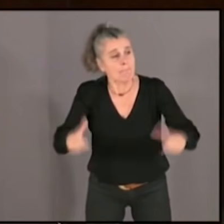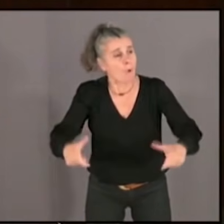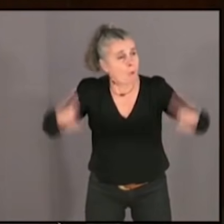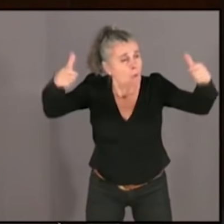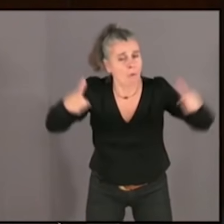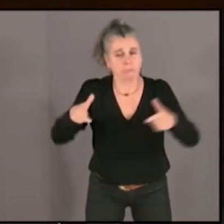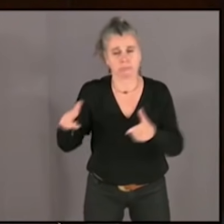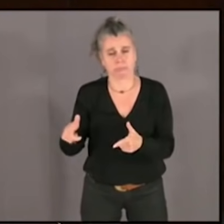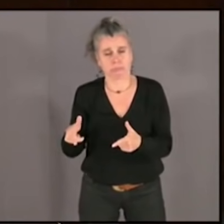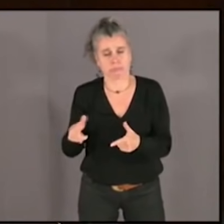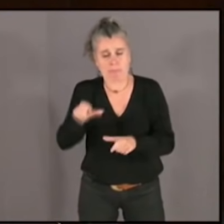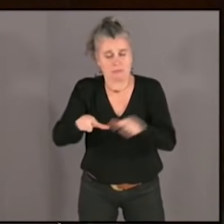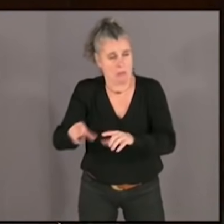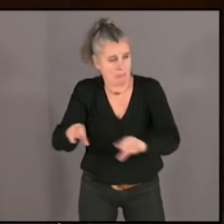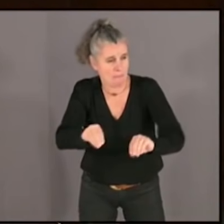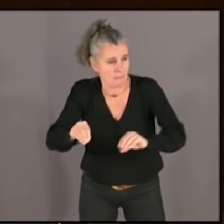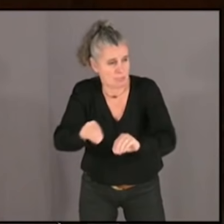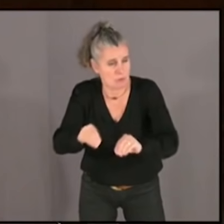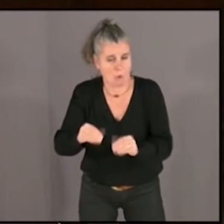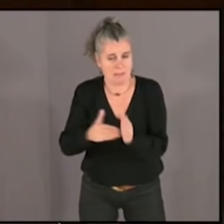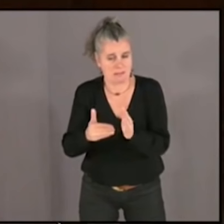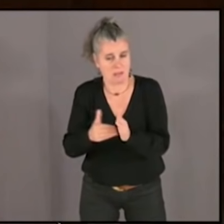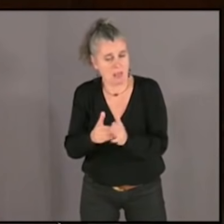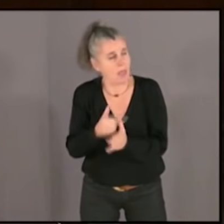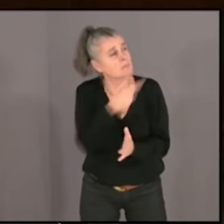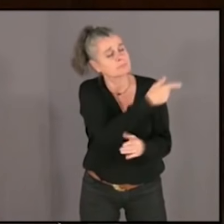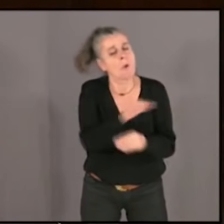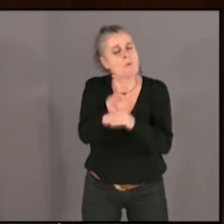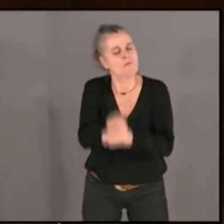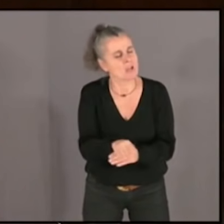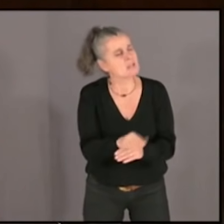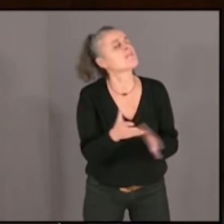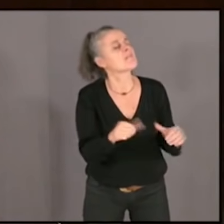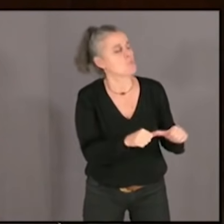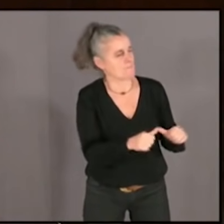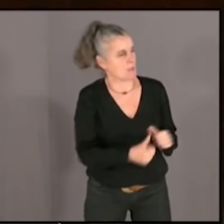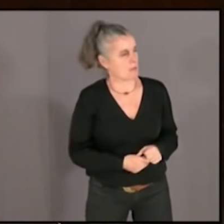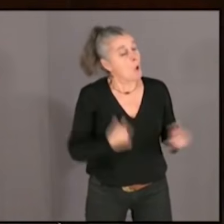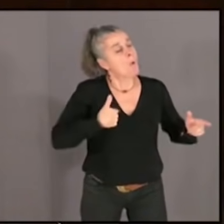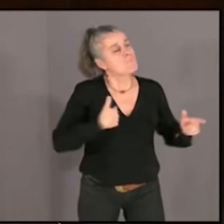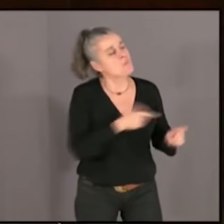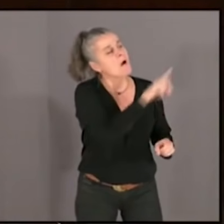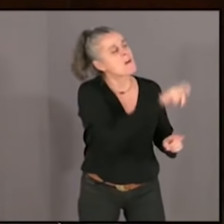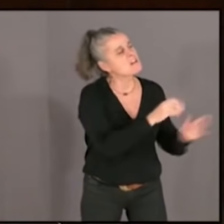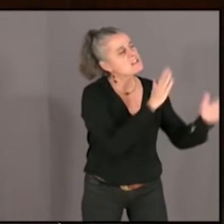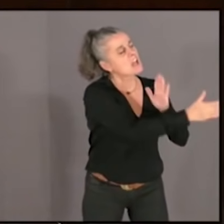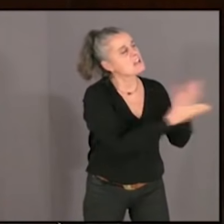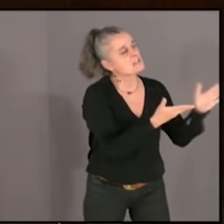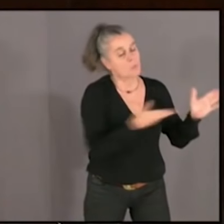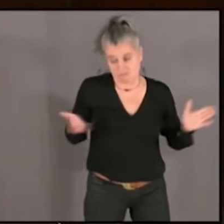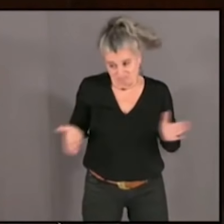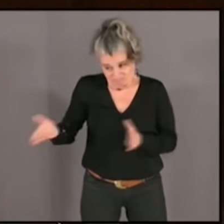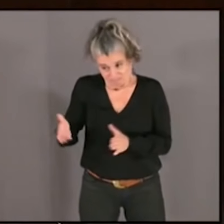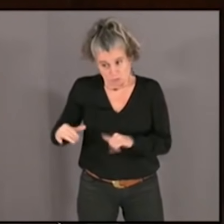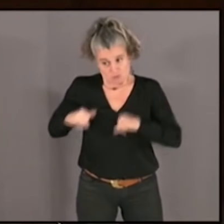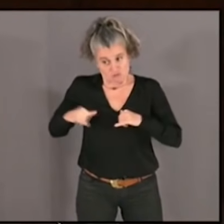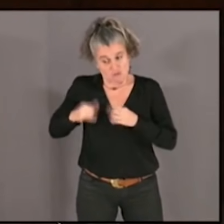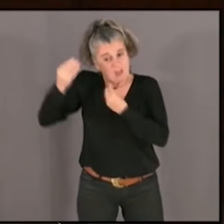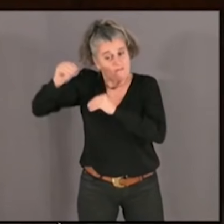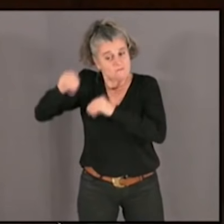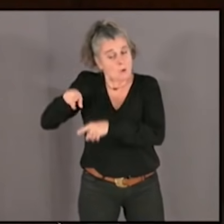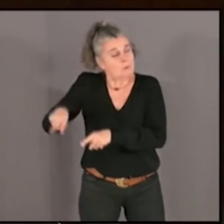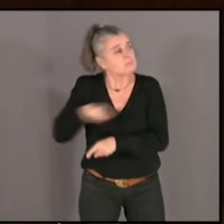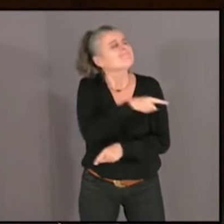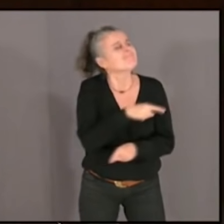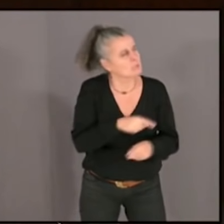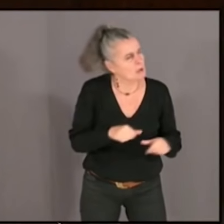les agents, pardon. Moi, je voulais savoir ce que vous comptez faire contre les crapules, contre les délinquants. Et quand je lis le communiqué